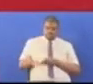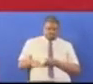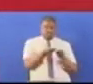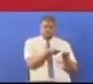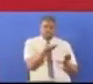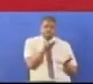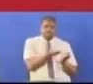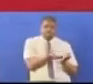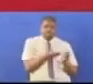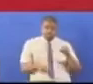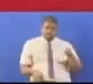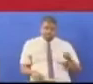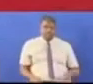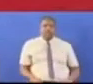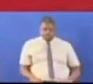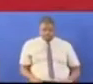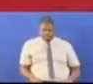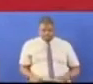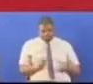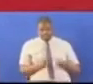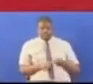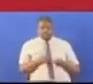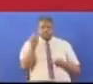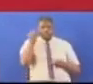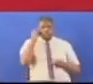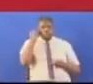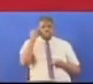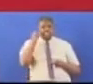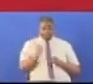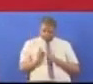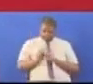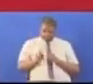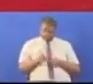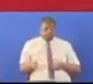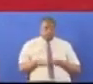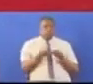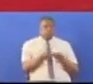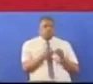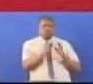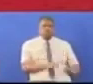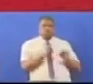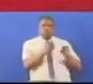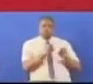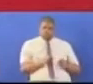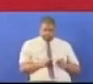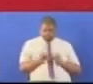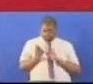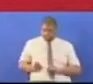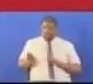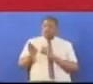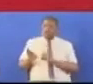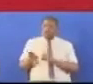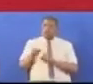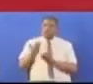na kuyapendekeza. Na pia wametoa maoni mbalimbali kadhaa ya kuboresha hapa na pale, na